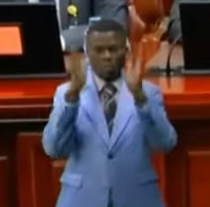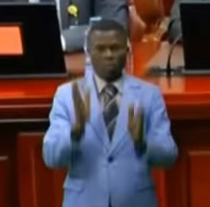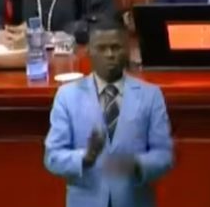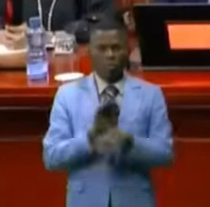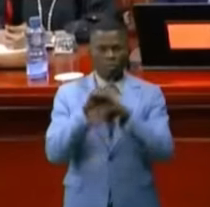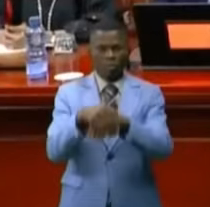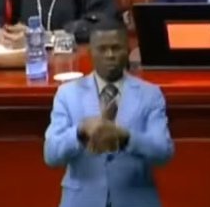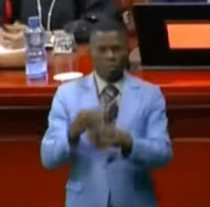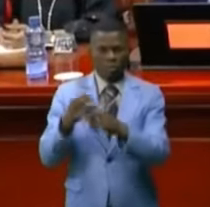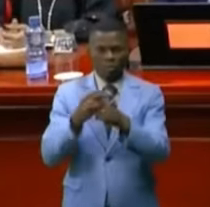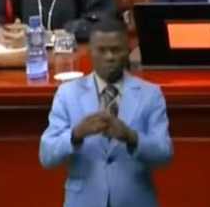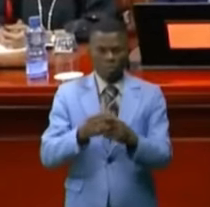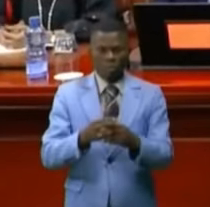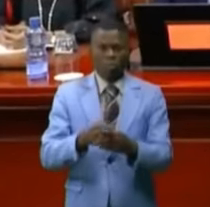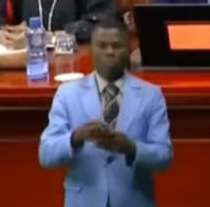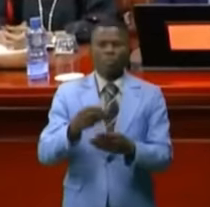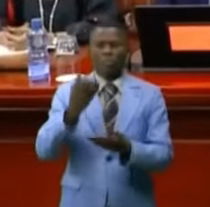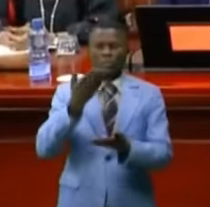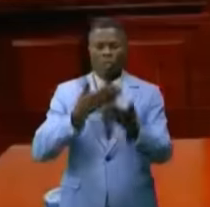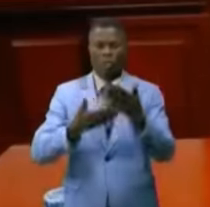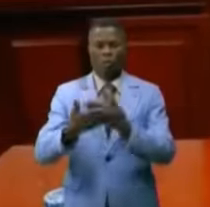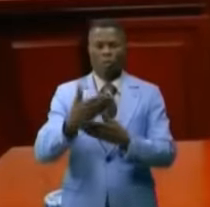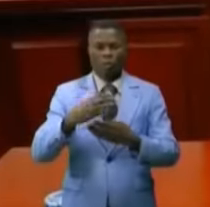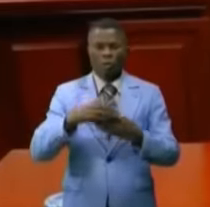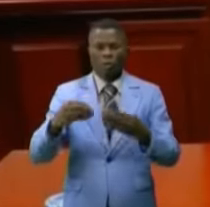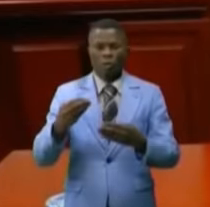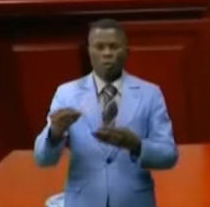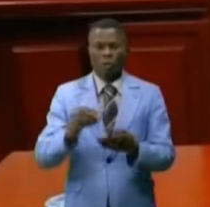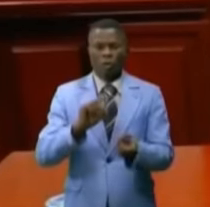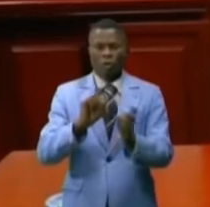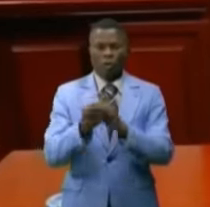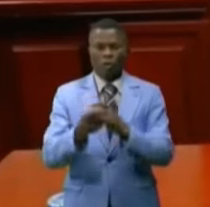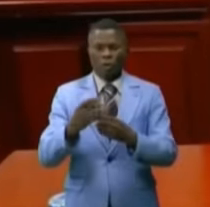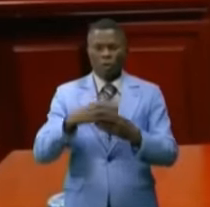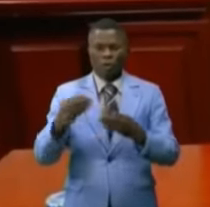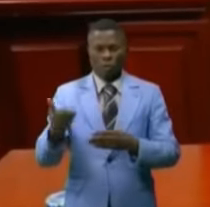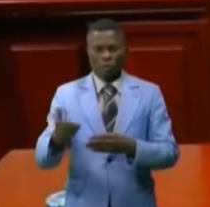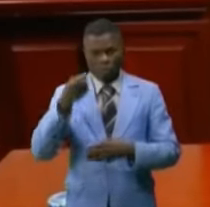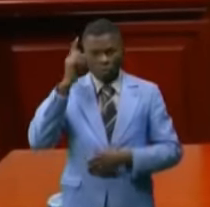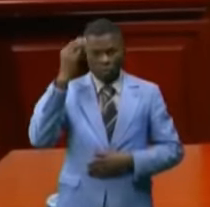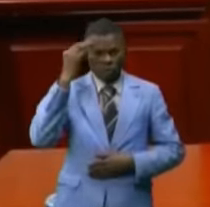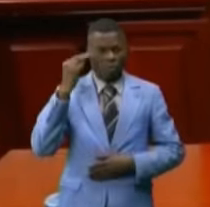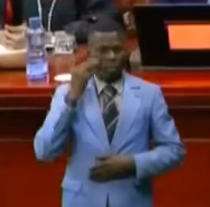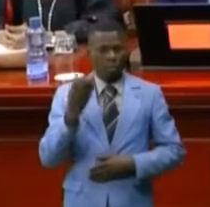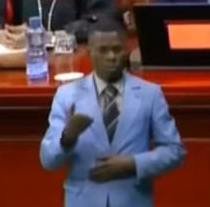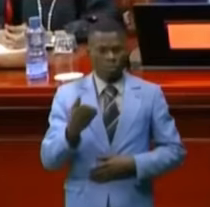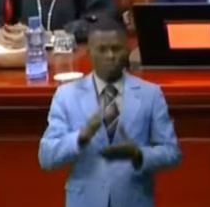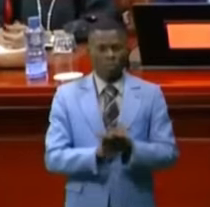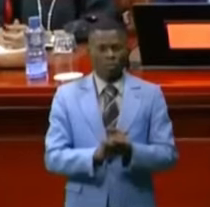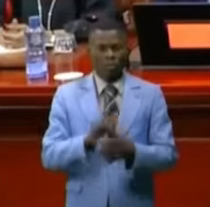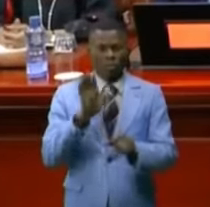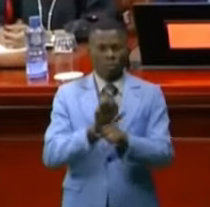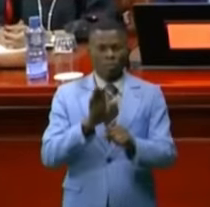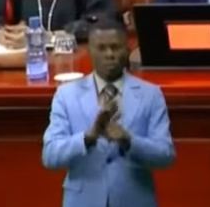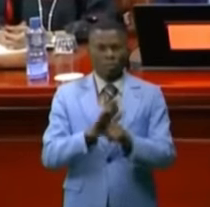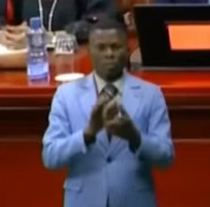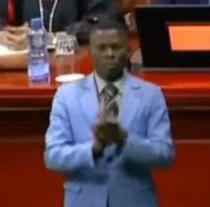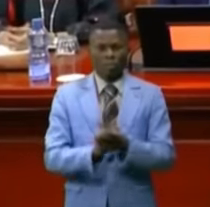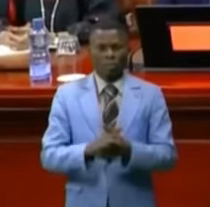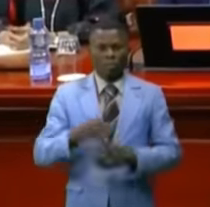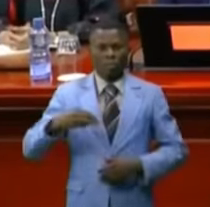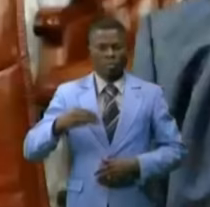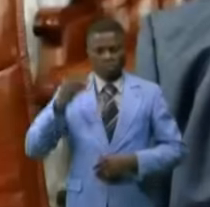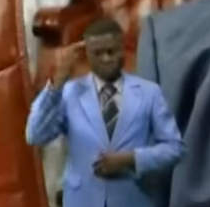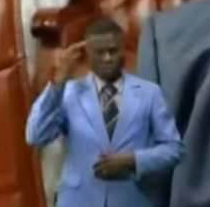le suivi du taux de change ont pris part. Le Premier ministre Jean-Michel Samalukonde, à la tête d'une délégation de quelques membres